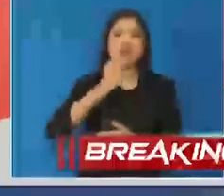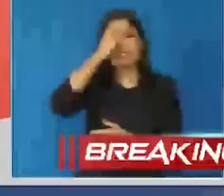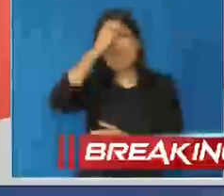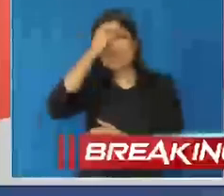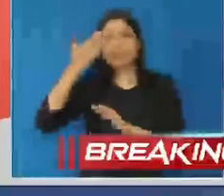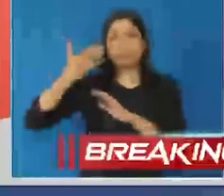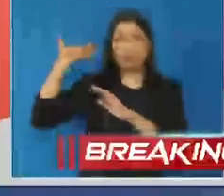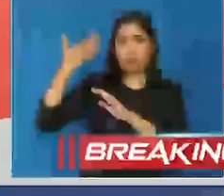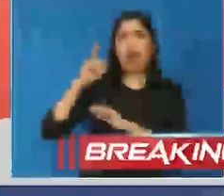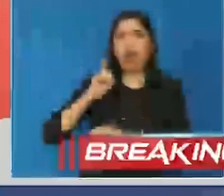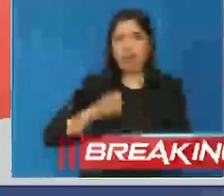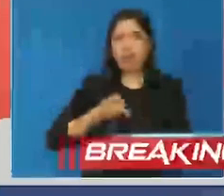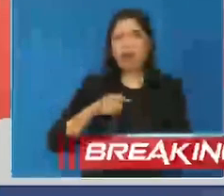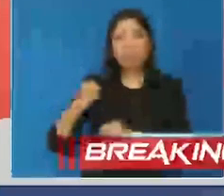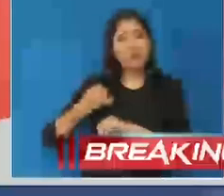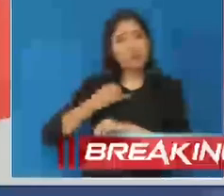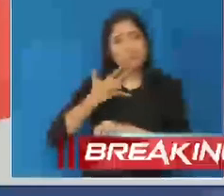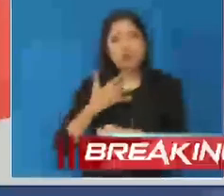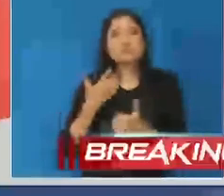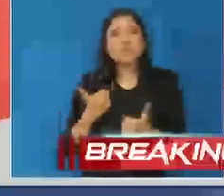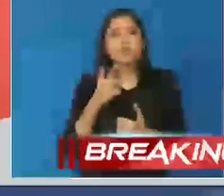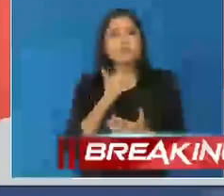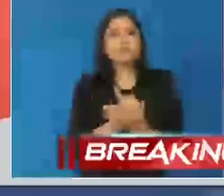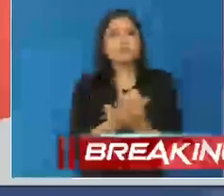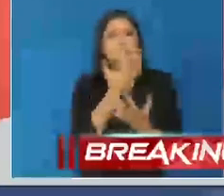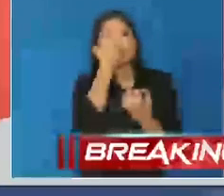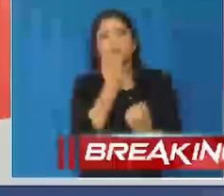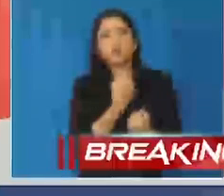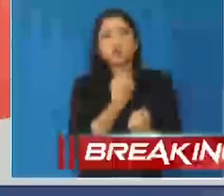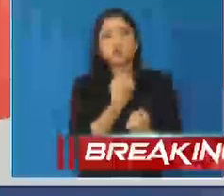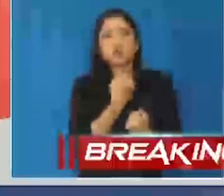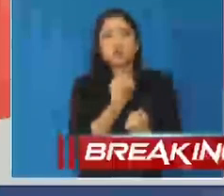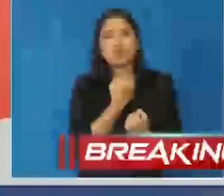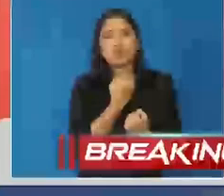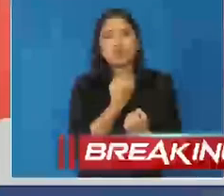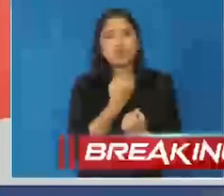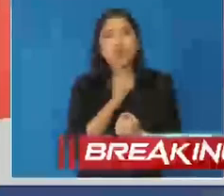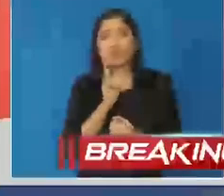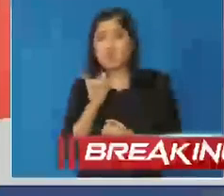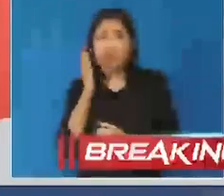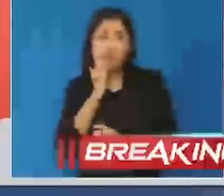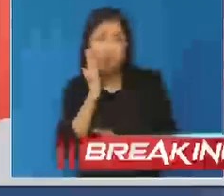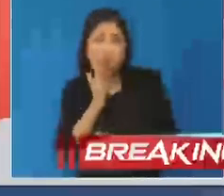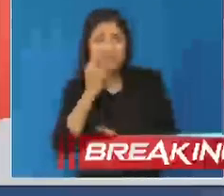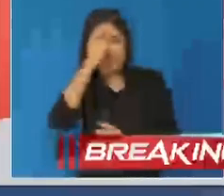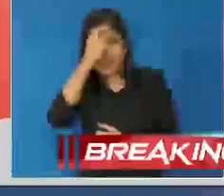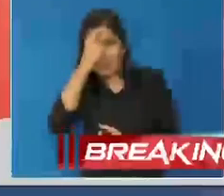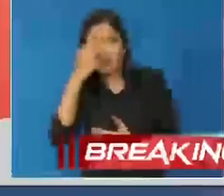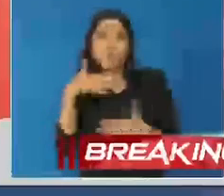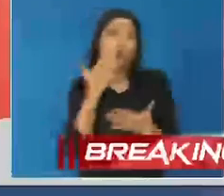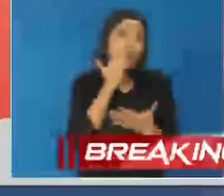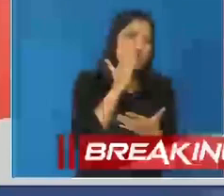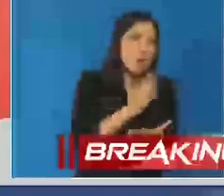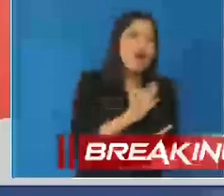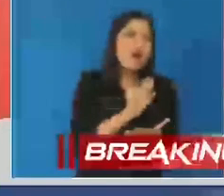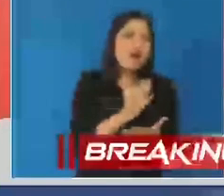dampak yang muncul tentunya akan menjadi serius tidak seperti yang terjadi pada anak muda atau usia